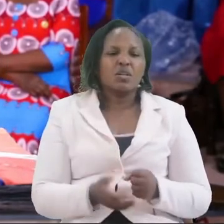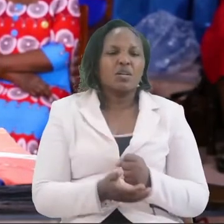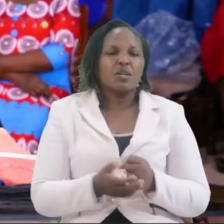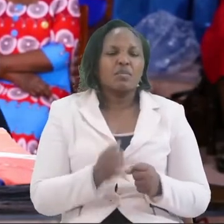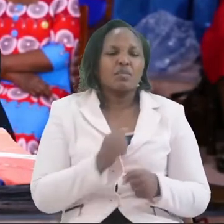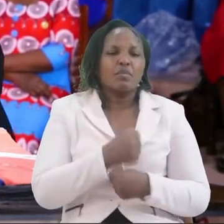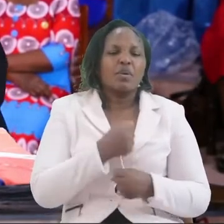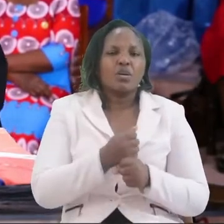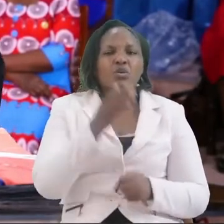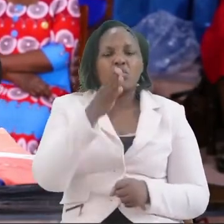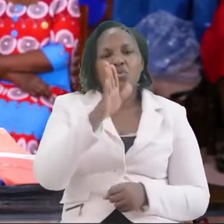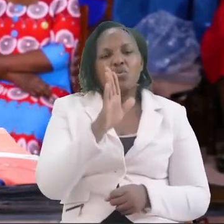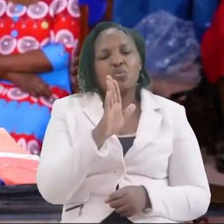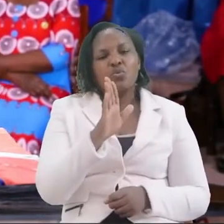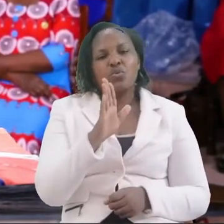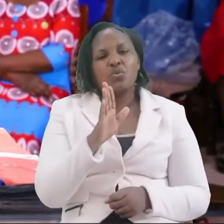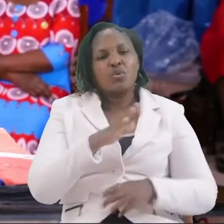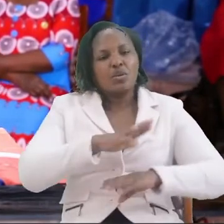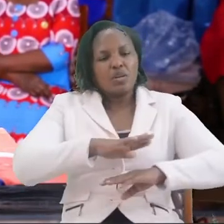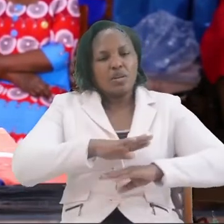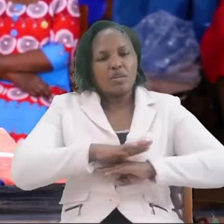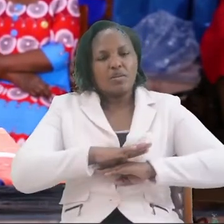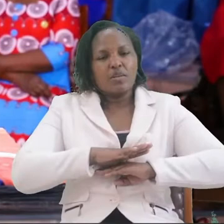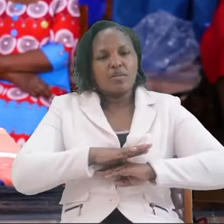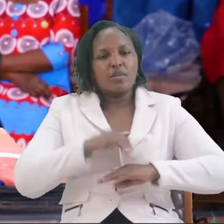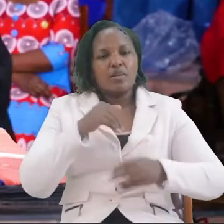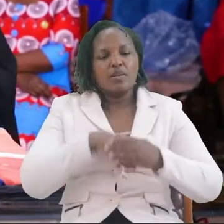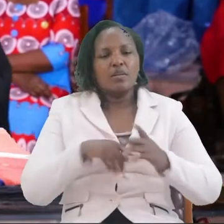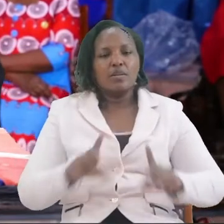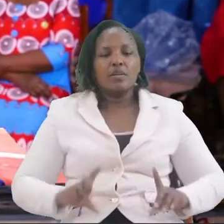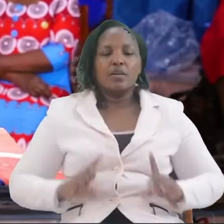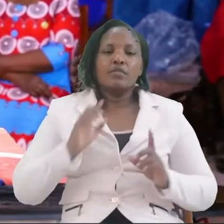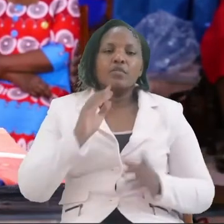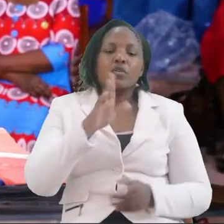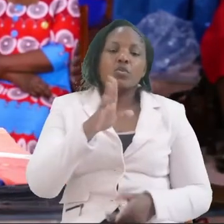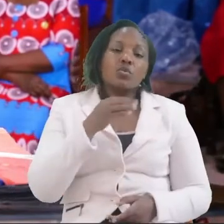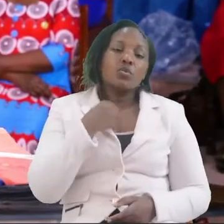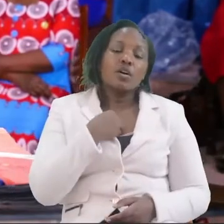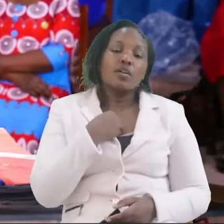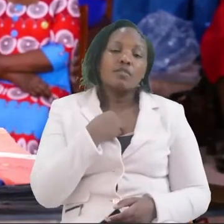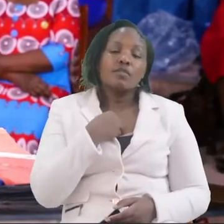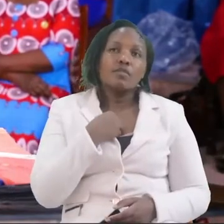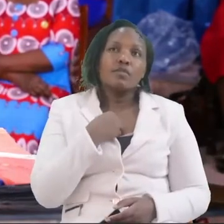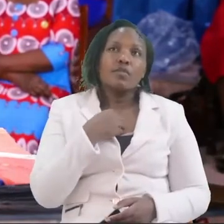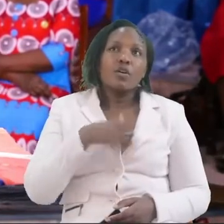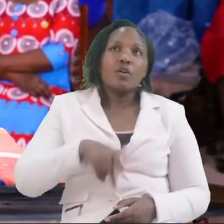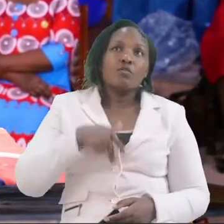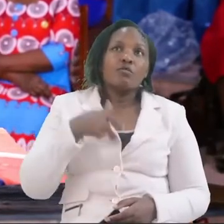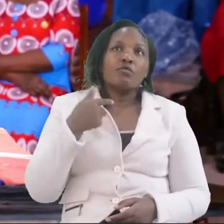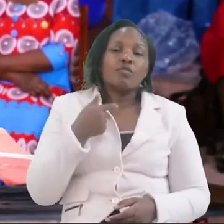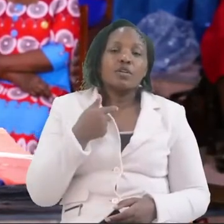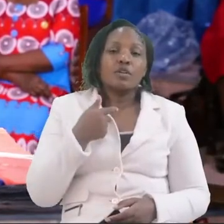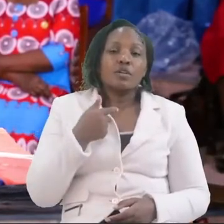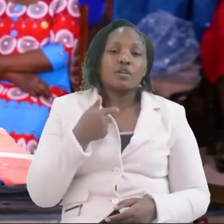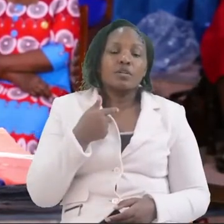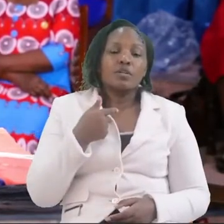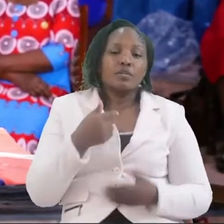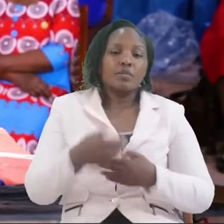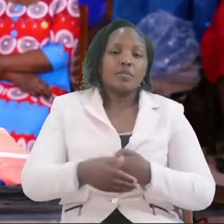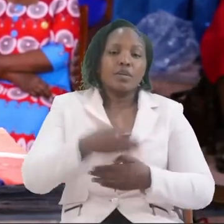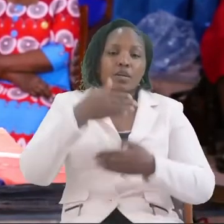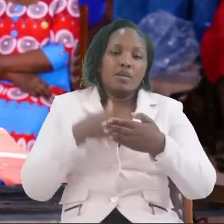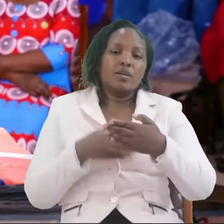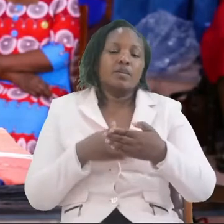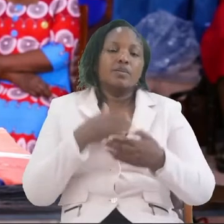wewe ukaweza kuridhika katika maisha yako. Utajikuta unajiona uko nyuma. Ama